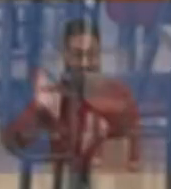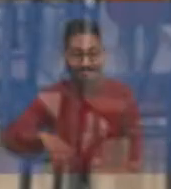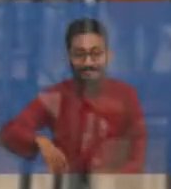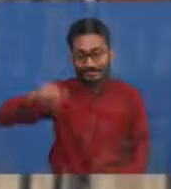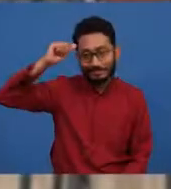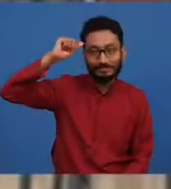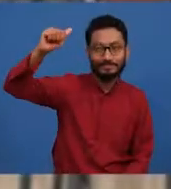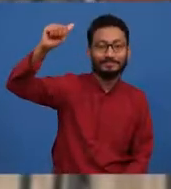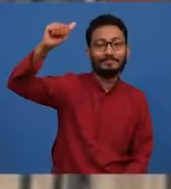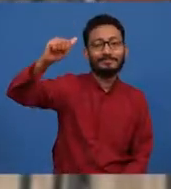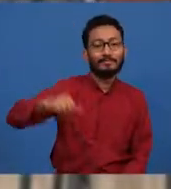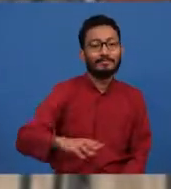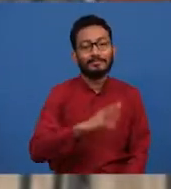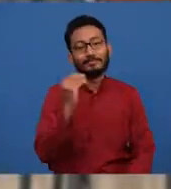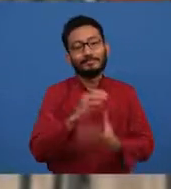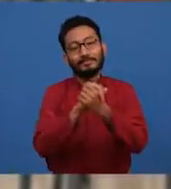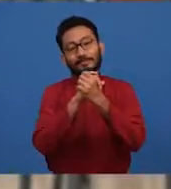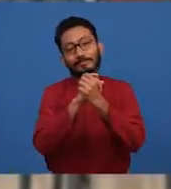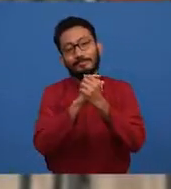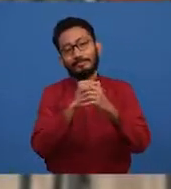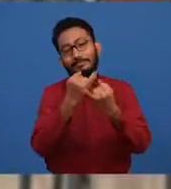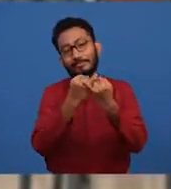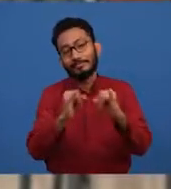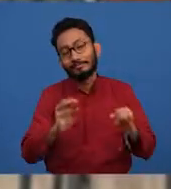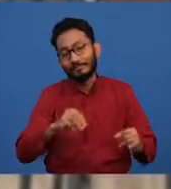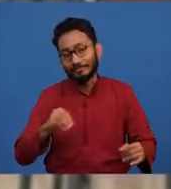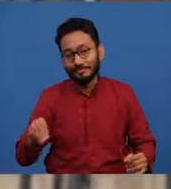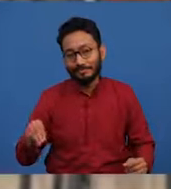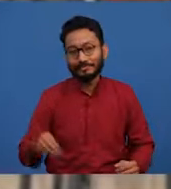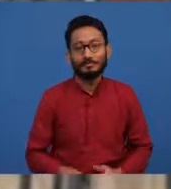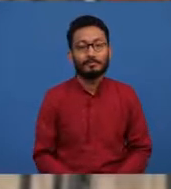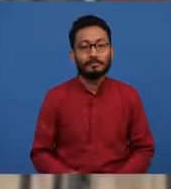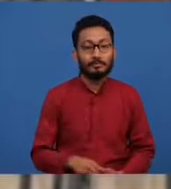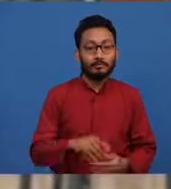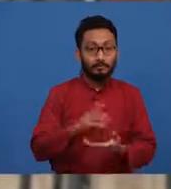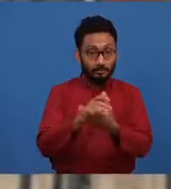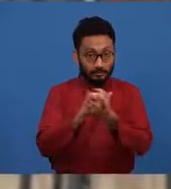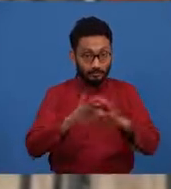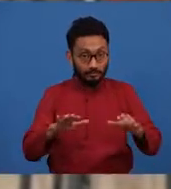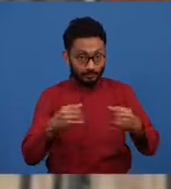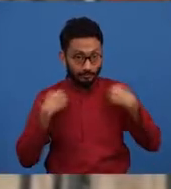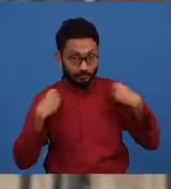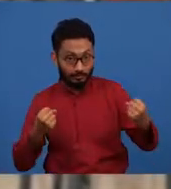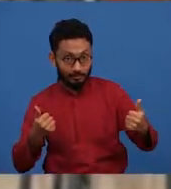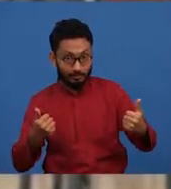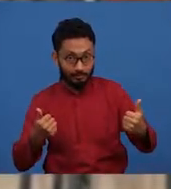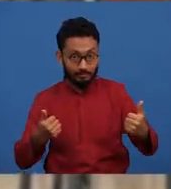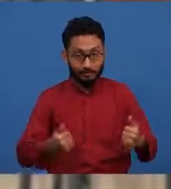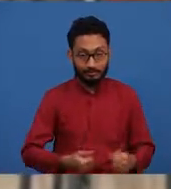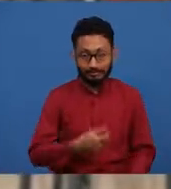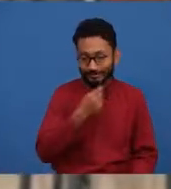Hai, hai, hai. Assalamualaikum dan selamat sejahtera, murid-murid. Kamu sihat?